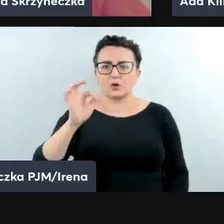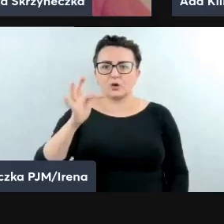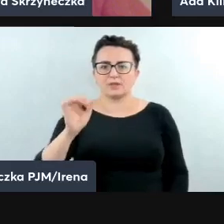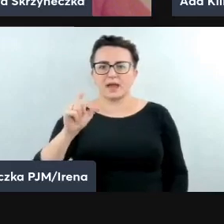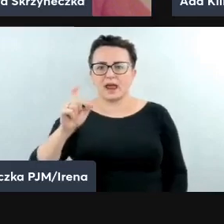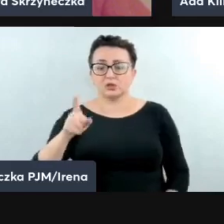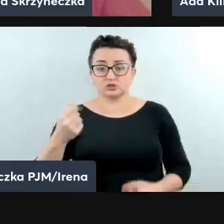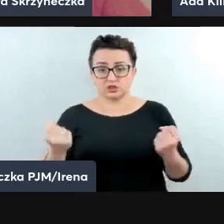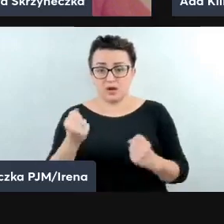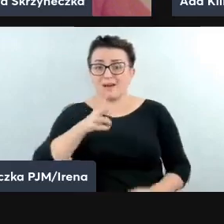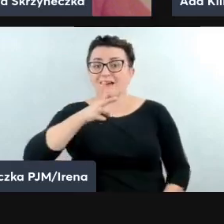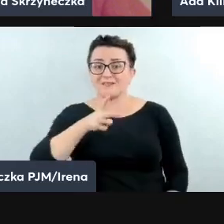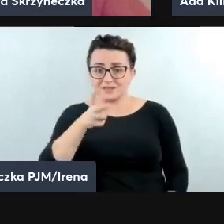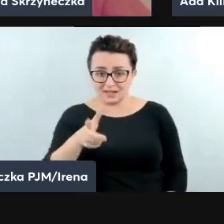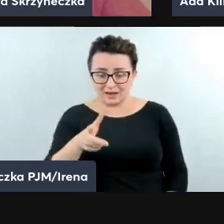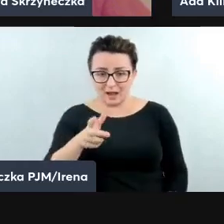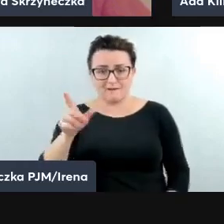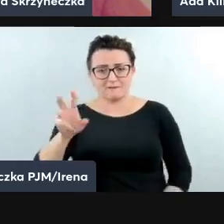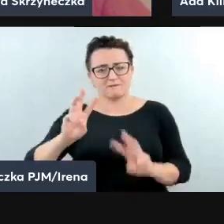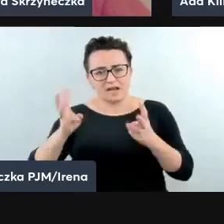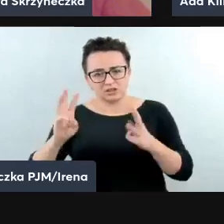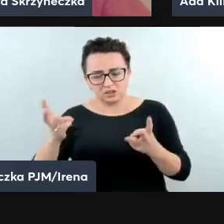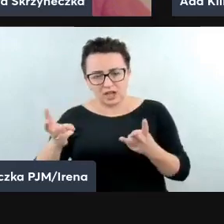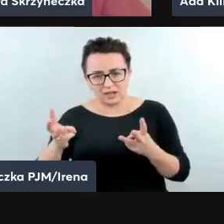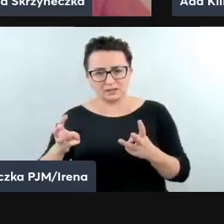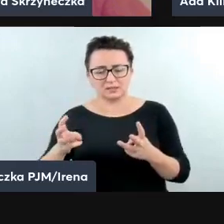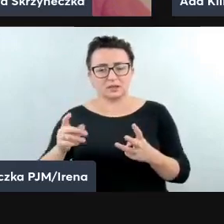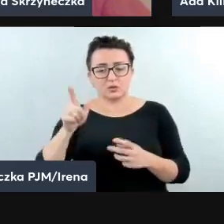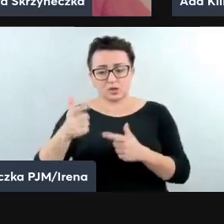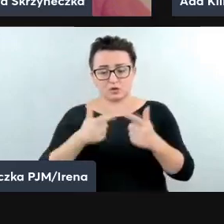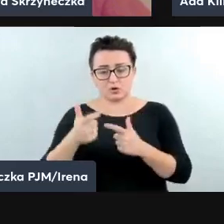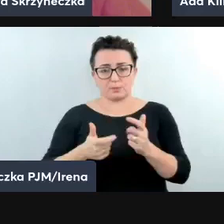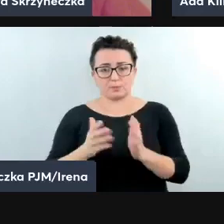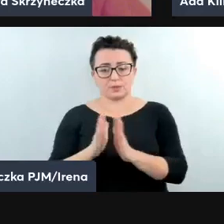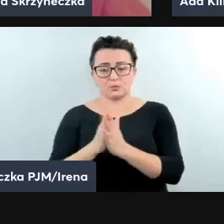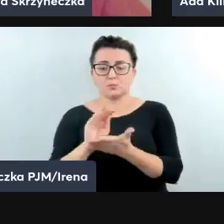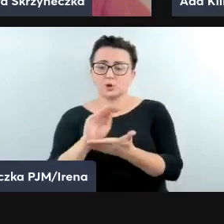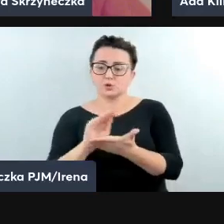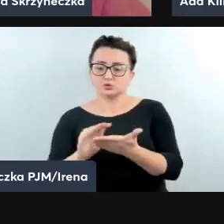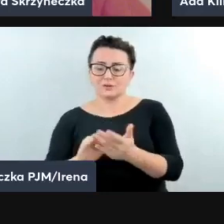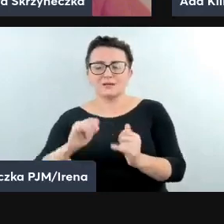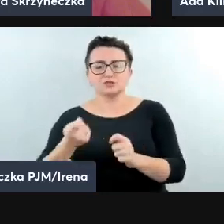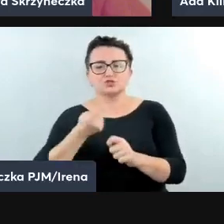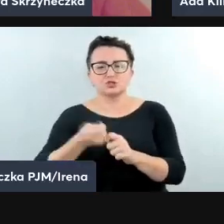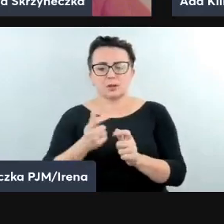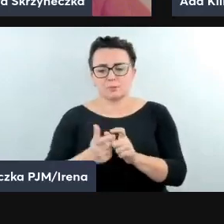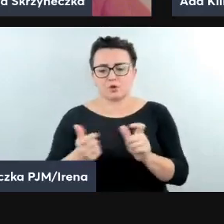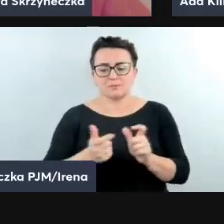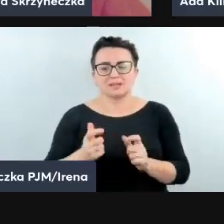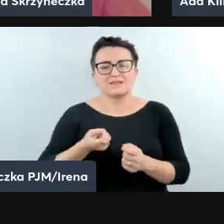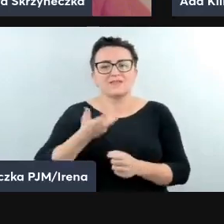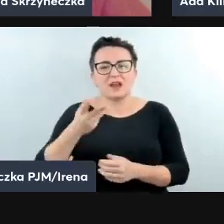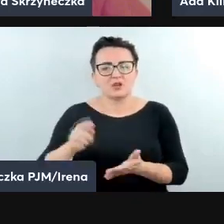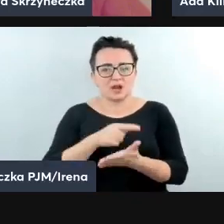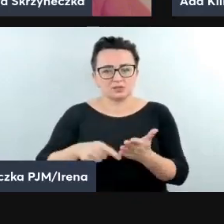takie broszury o tym, jak szyć podpaski wielorazowe, robi taki rajd, podczas którego zbiera też pieniądze na to. Było o niej